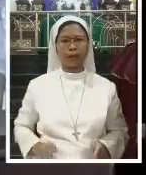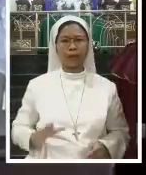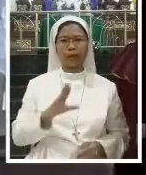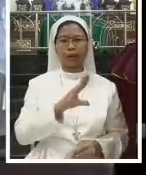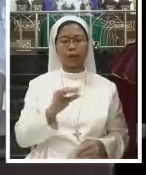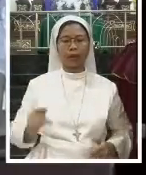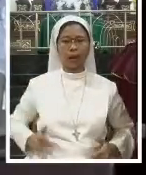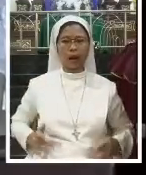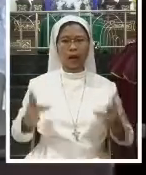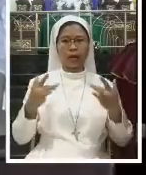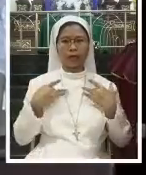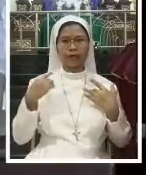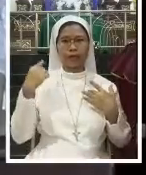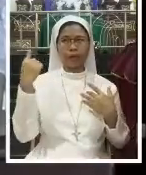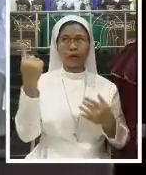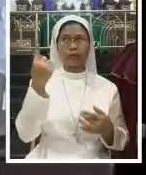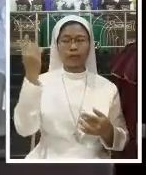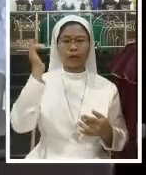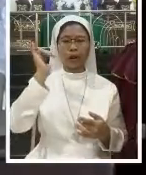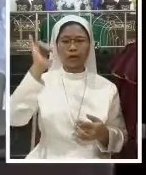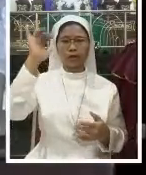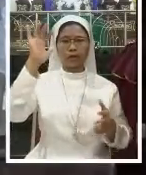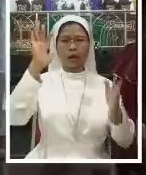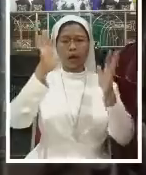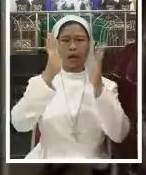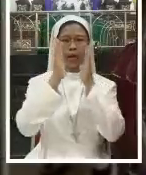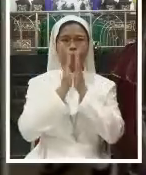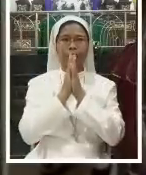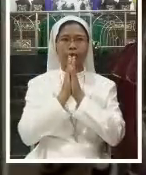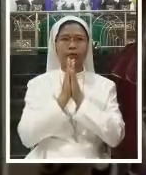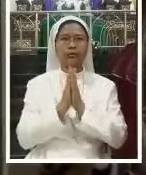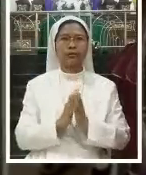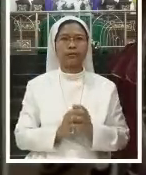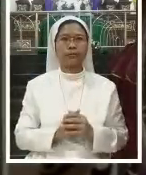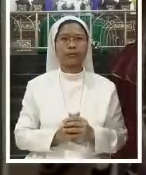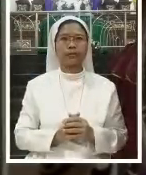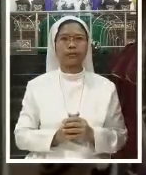laman, sa buhay na daing kasagkoran. Amen.